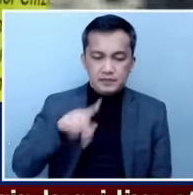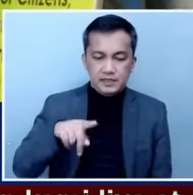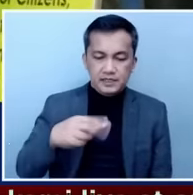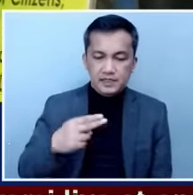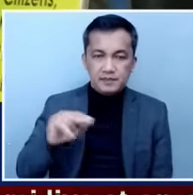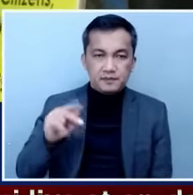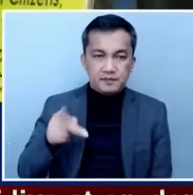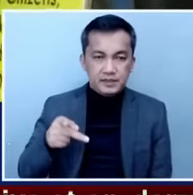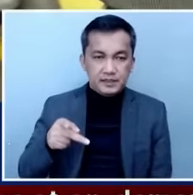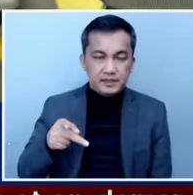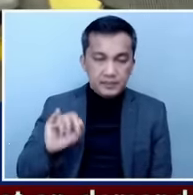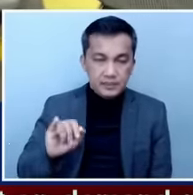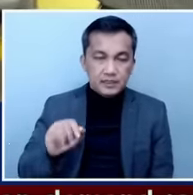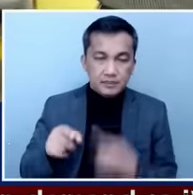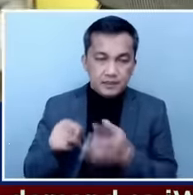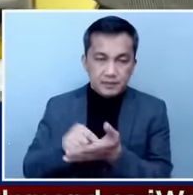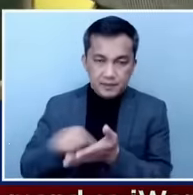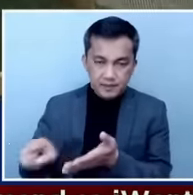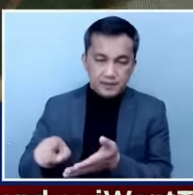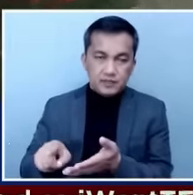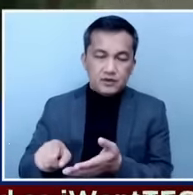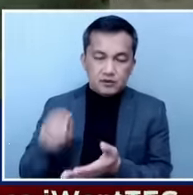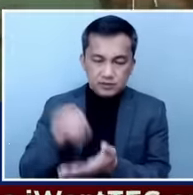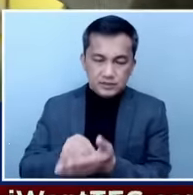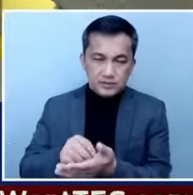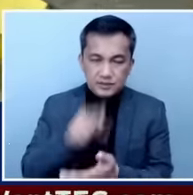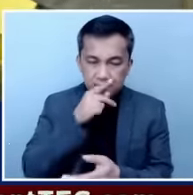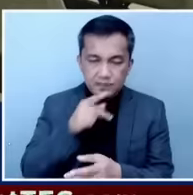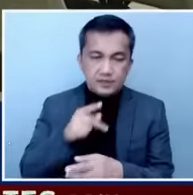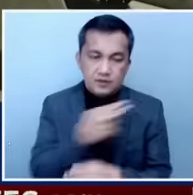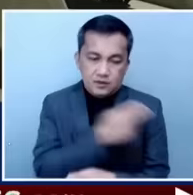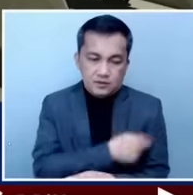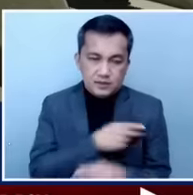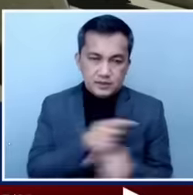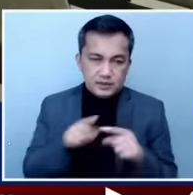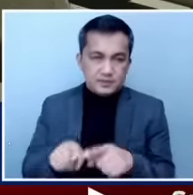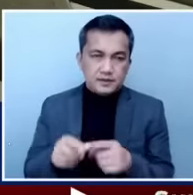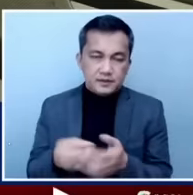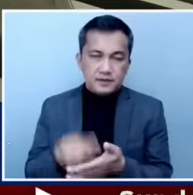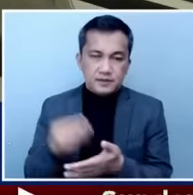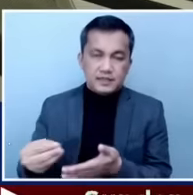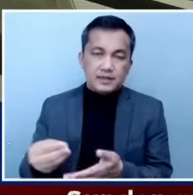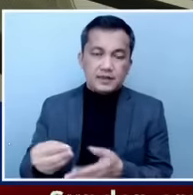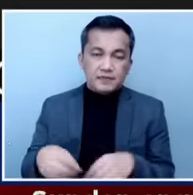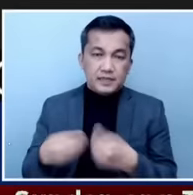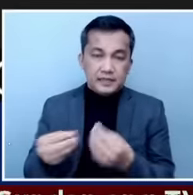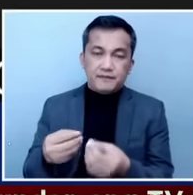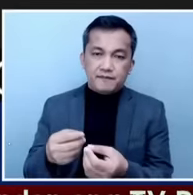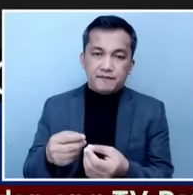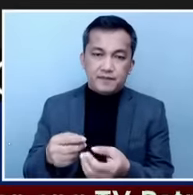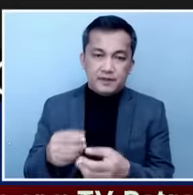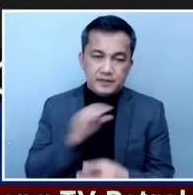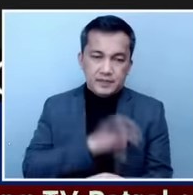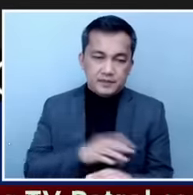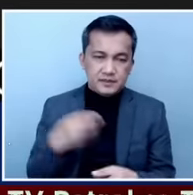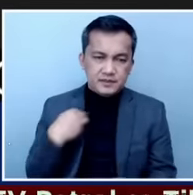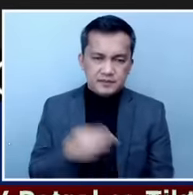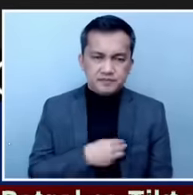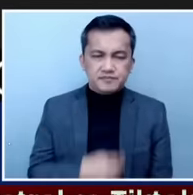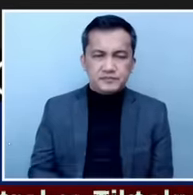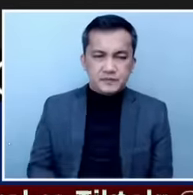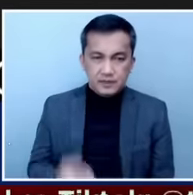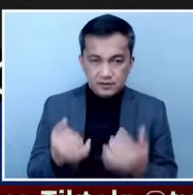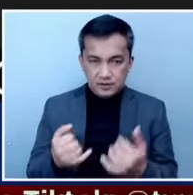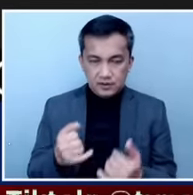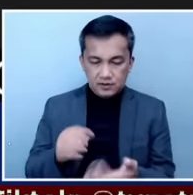rin ng PhilHealth ang utang sa mga pribadong ospital kasabay ng pagbigay ng benepisyo sa mga miyembro. Yung mga current accounts, nagbabayad